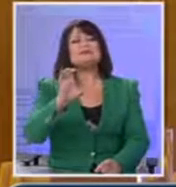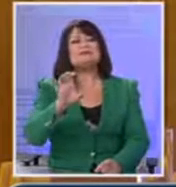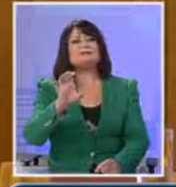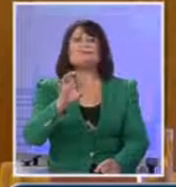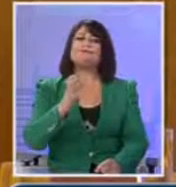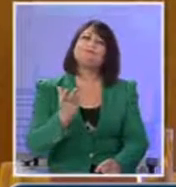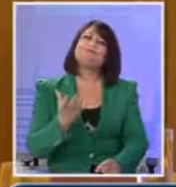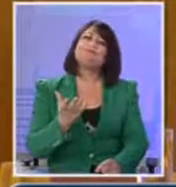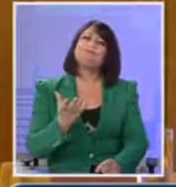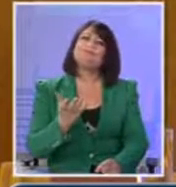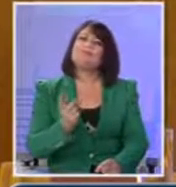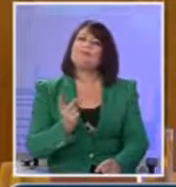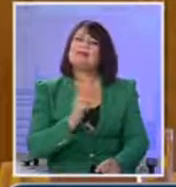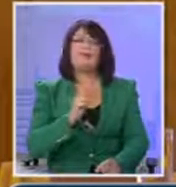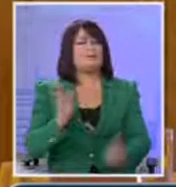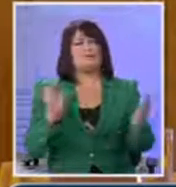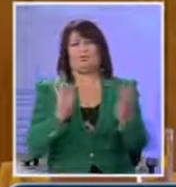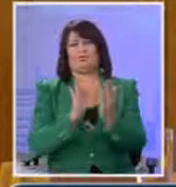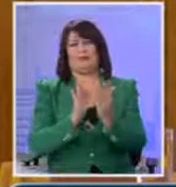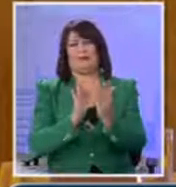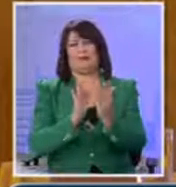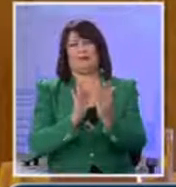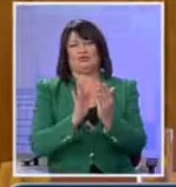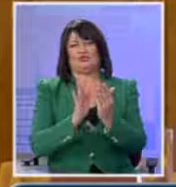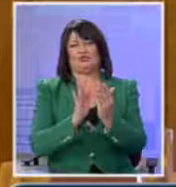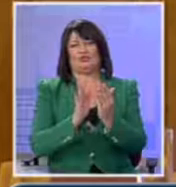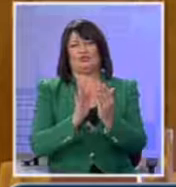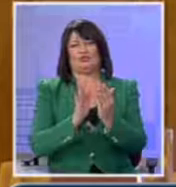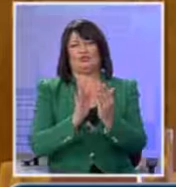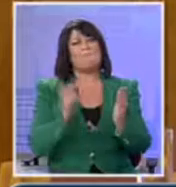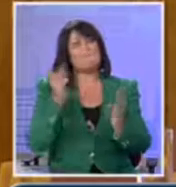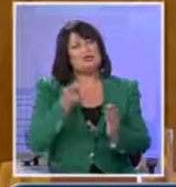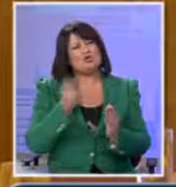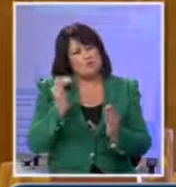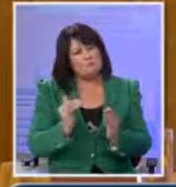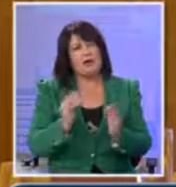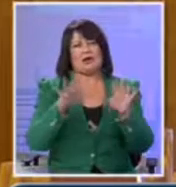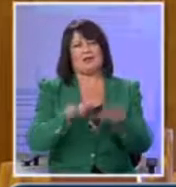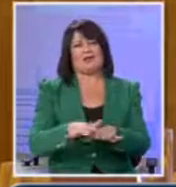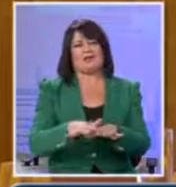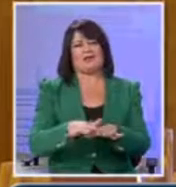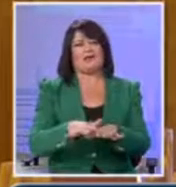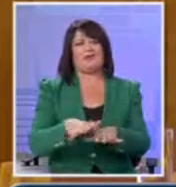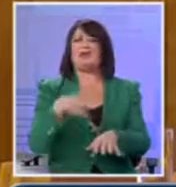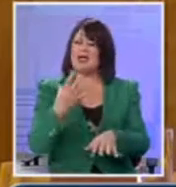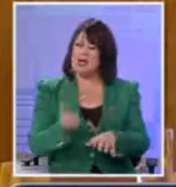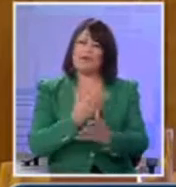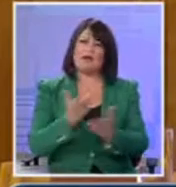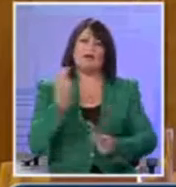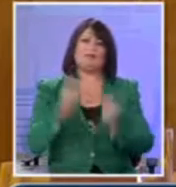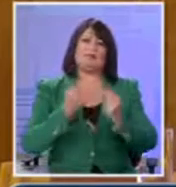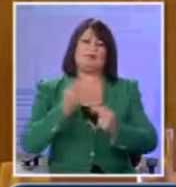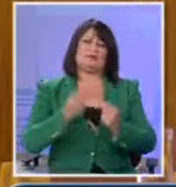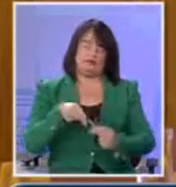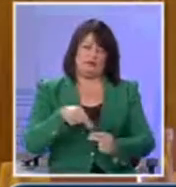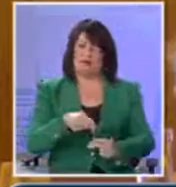οποίες δεν αντιμετωπίζουν μικρή ανεργία, αλλά έχουν πολύ σημαντικά προβλήματα προς αυτή την